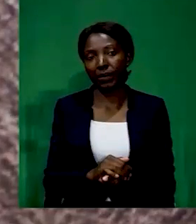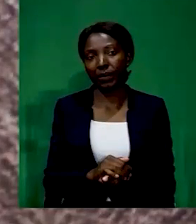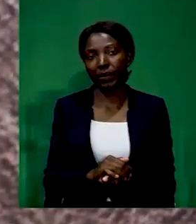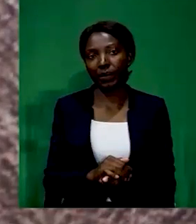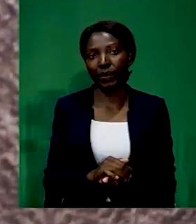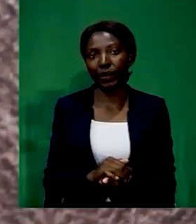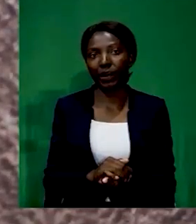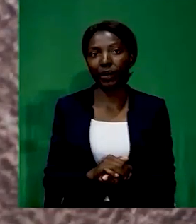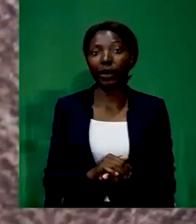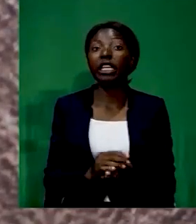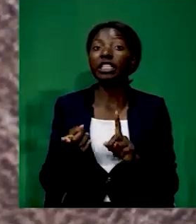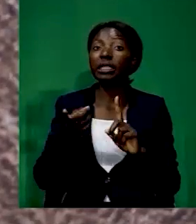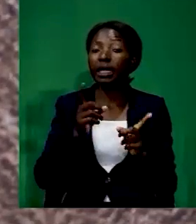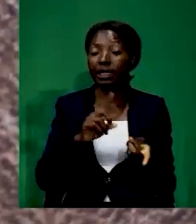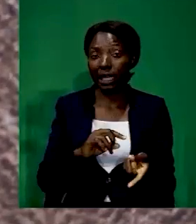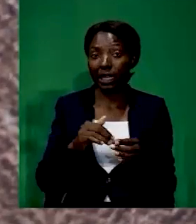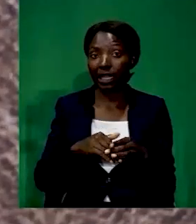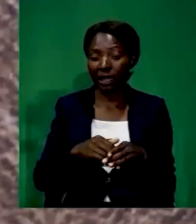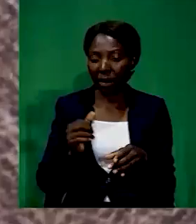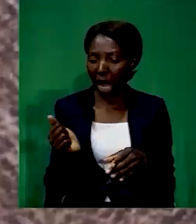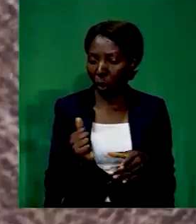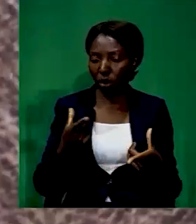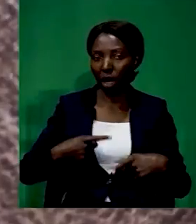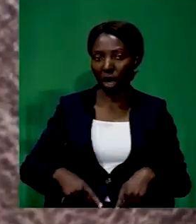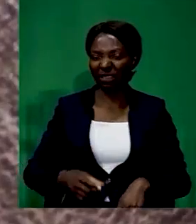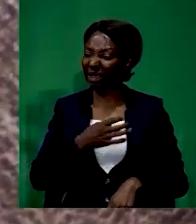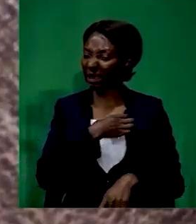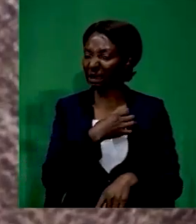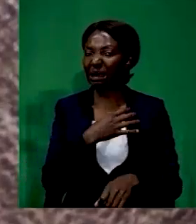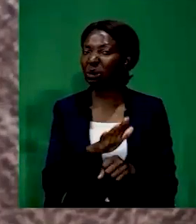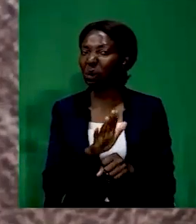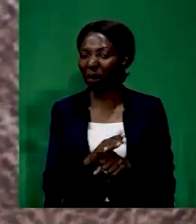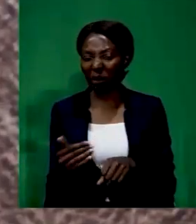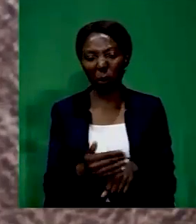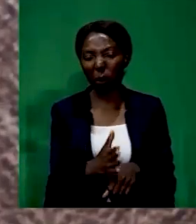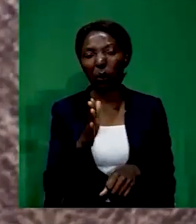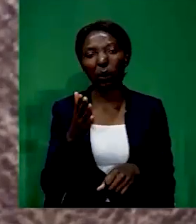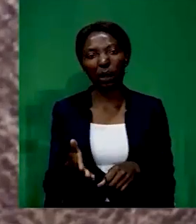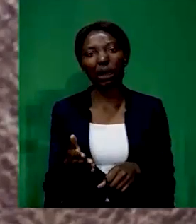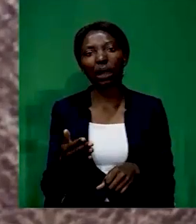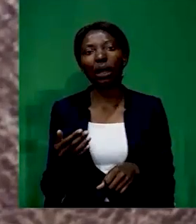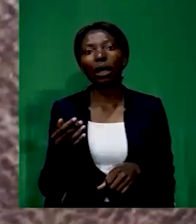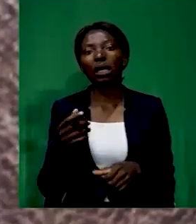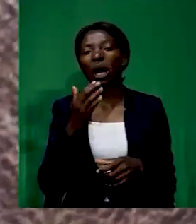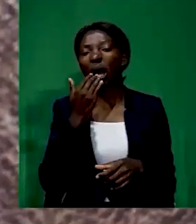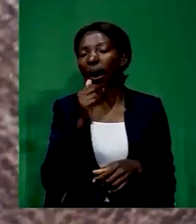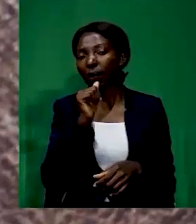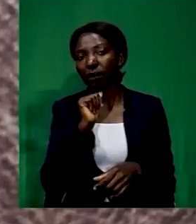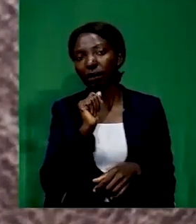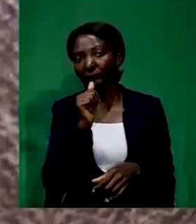Matai pfungwai. Kufa muupenyu wangu wanhasi. Muupenyu wekupomba, muupenyu wekufeva,